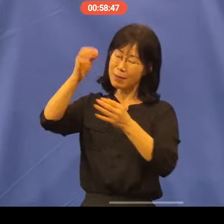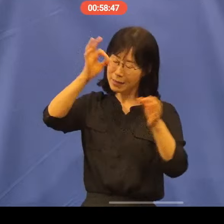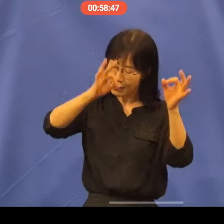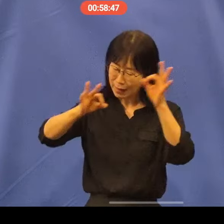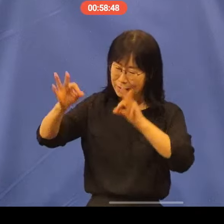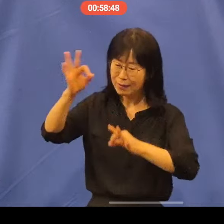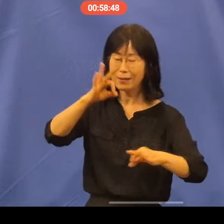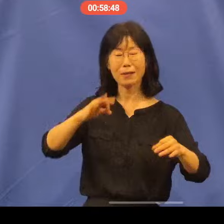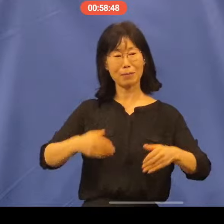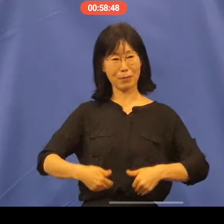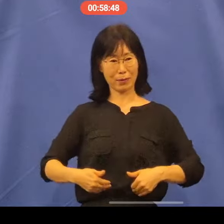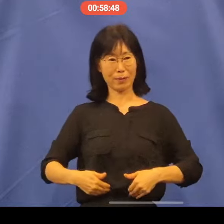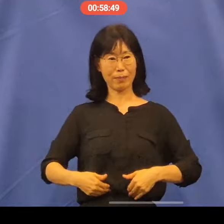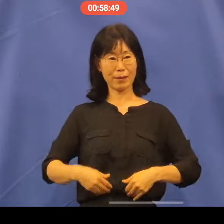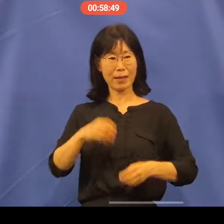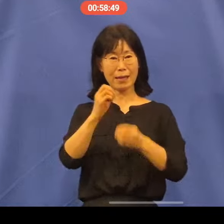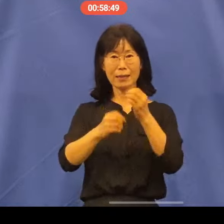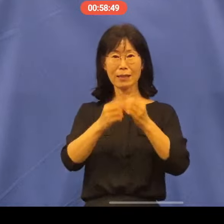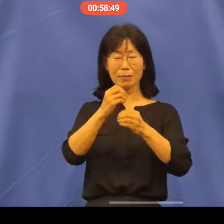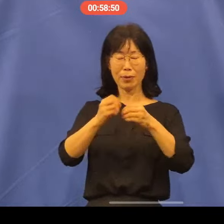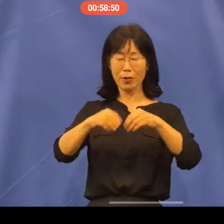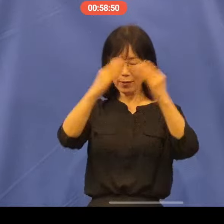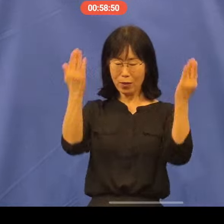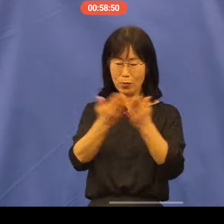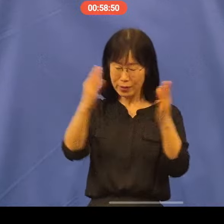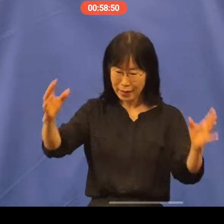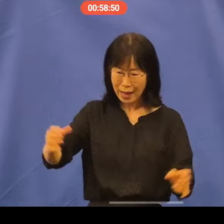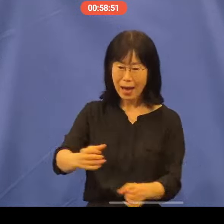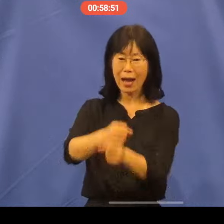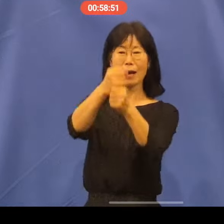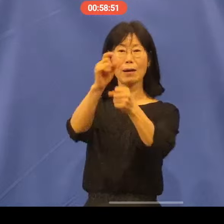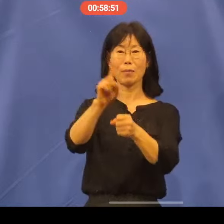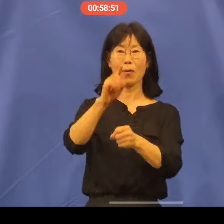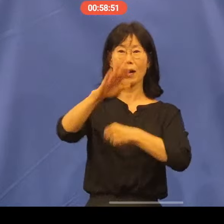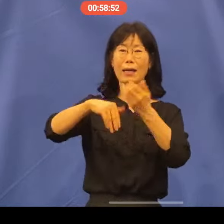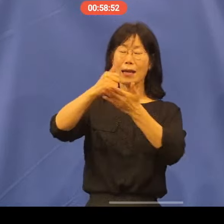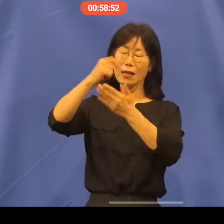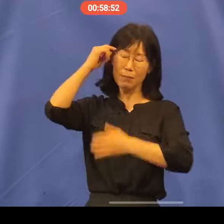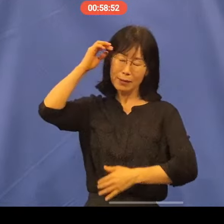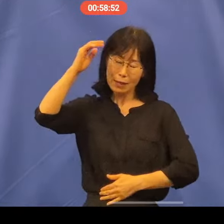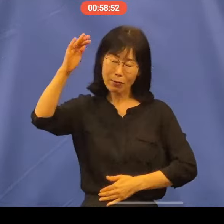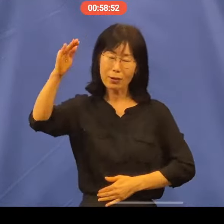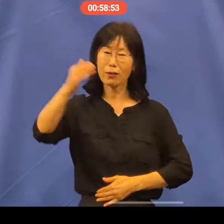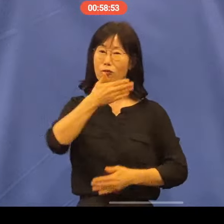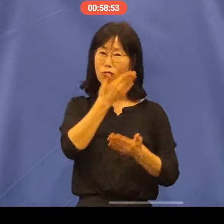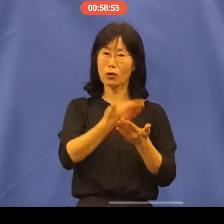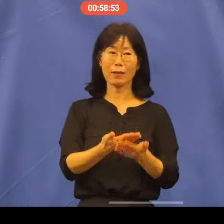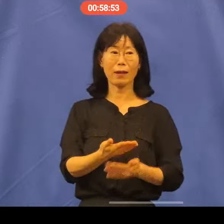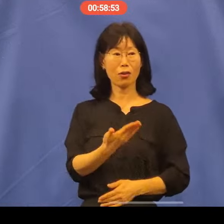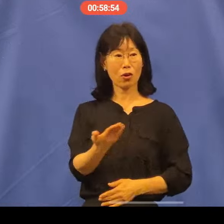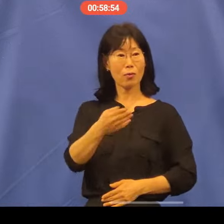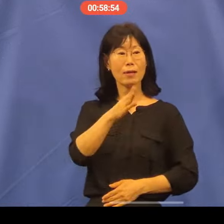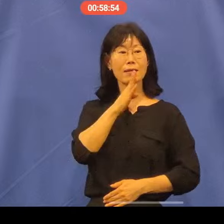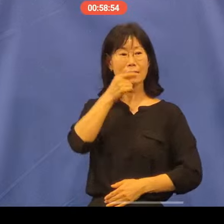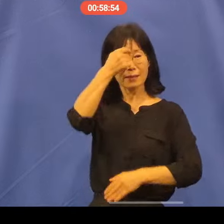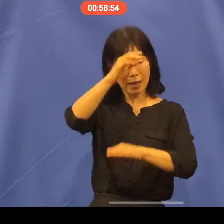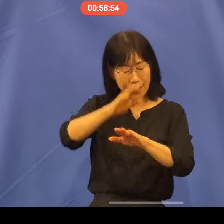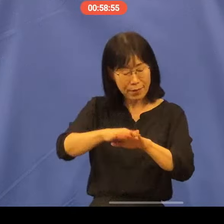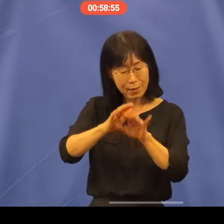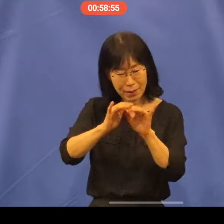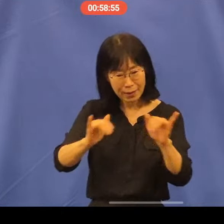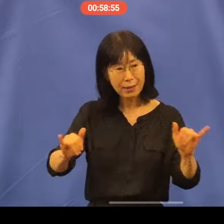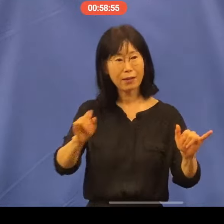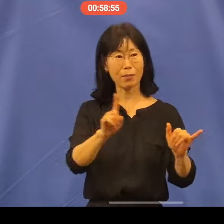여러분. 시편 전체가 그런 거죠. 예배자는 뭐예요, 여러분? 예배자는 언제나 그분을 갈망하는